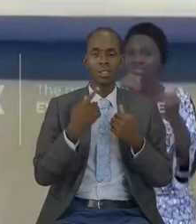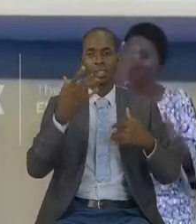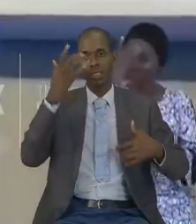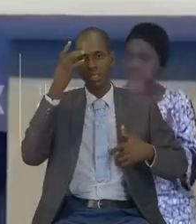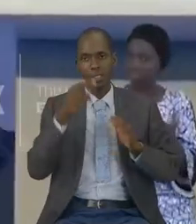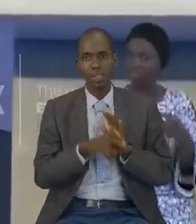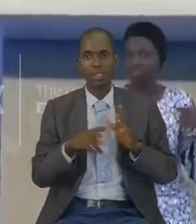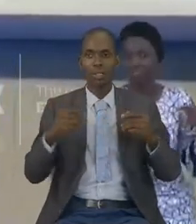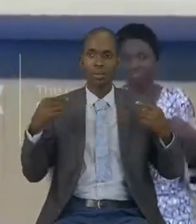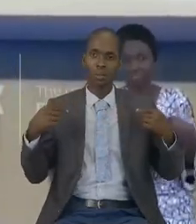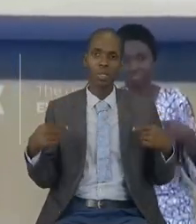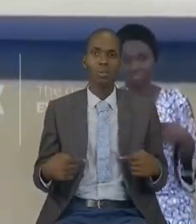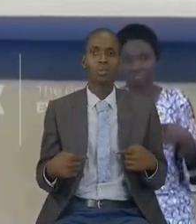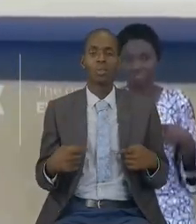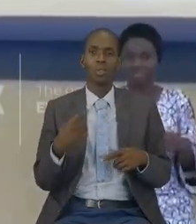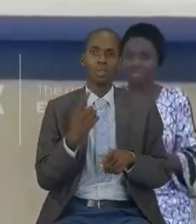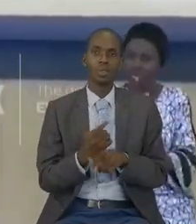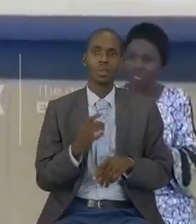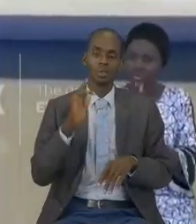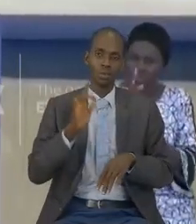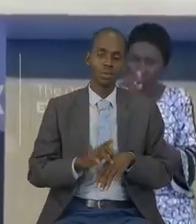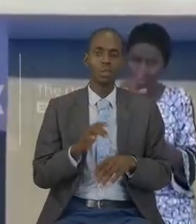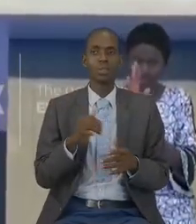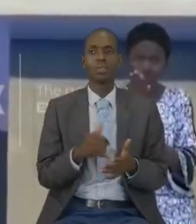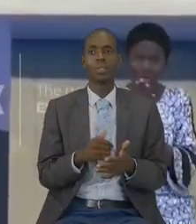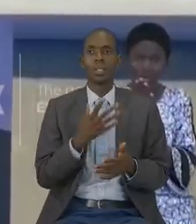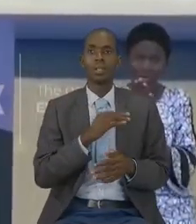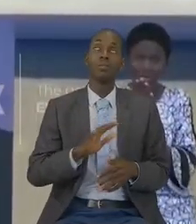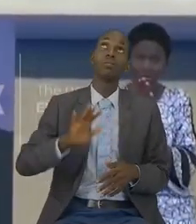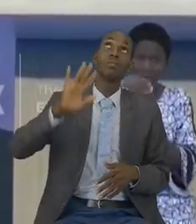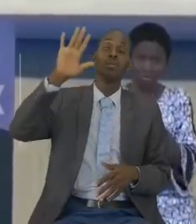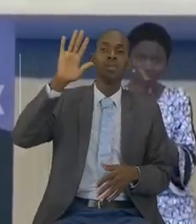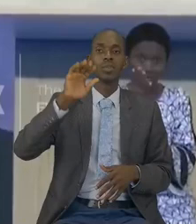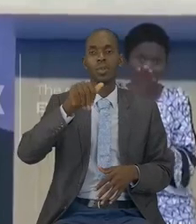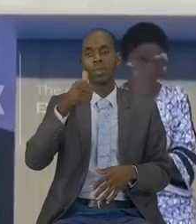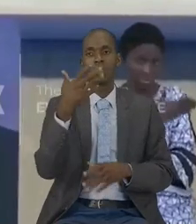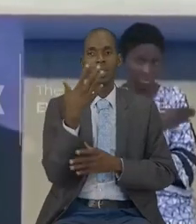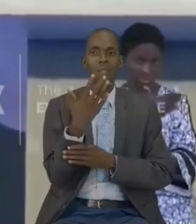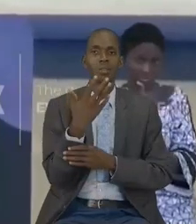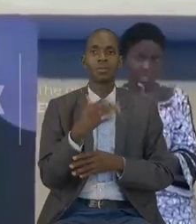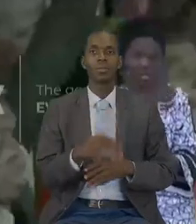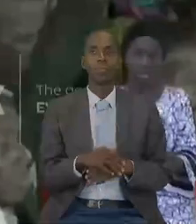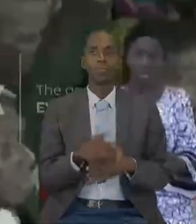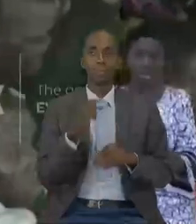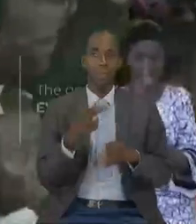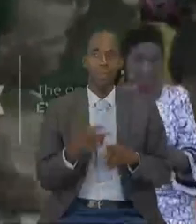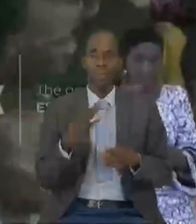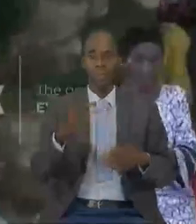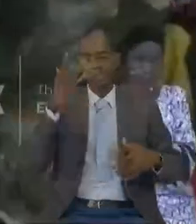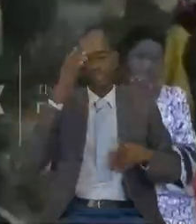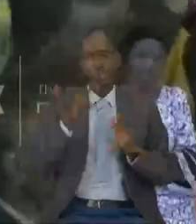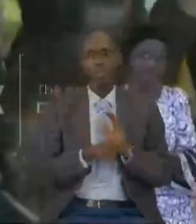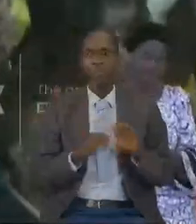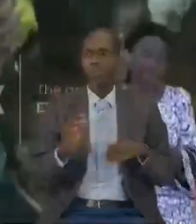le défi, la maladie, la douleur, mets la main là-bas simplement et lève l'autre main.